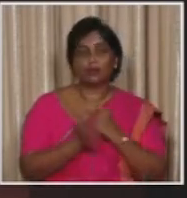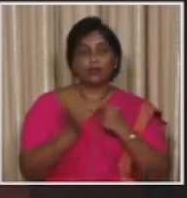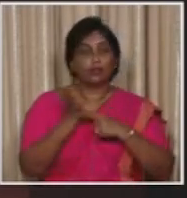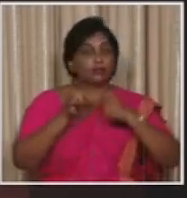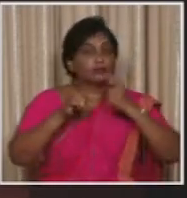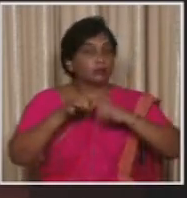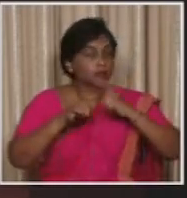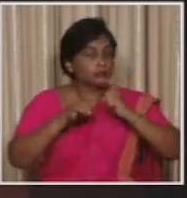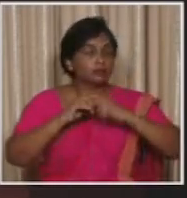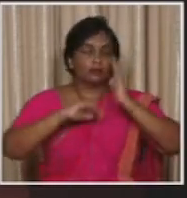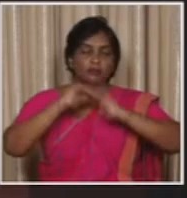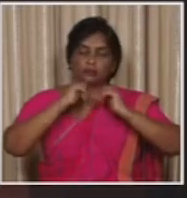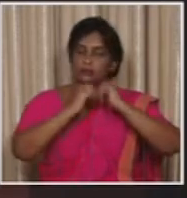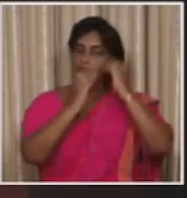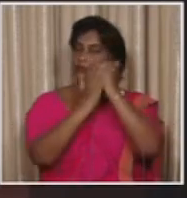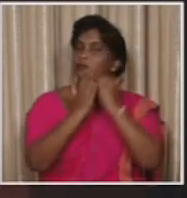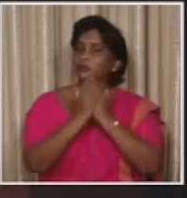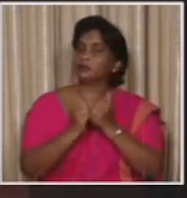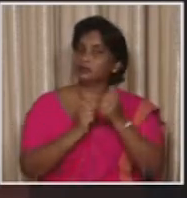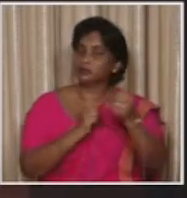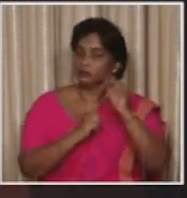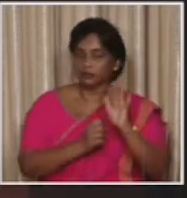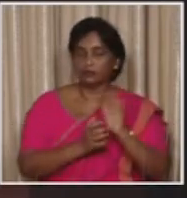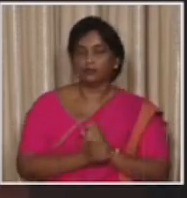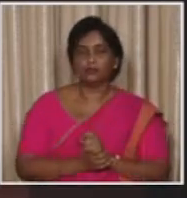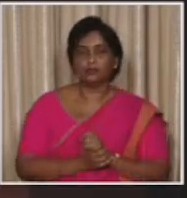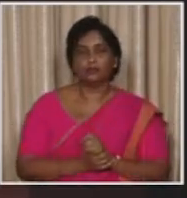ප්‍රසම්පාදන ක්‍රමවේදයක් හරහා ක්‍රියාත්මක කරන්න.